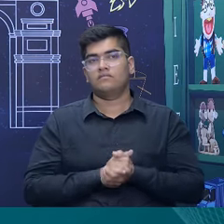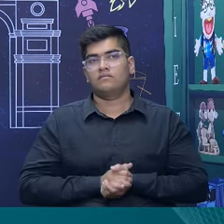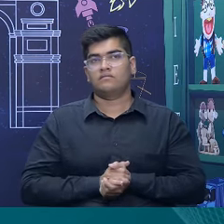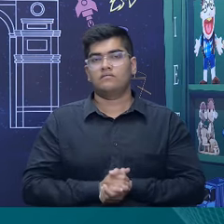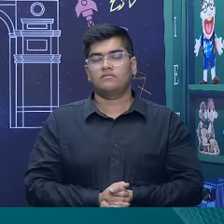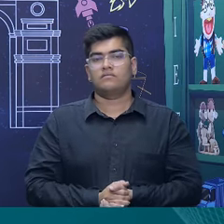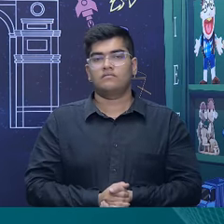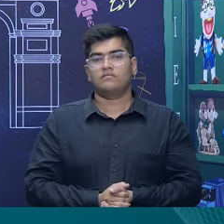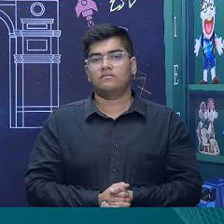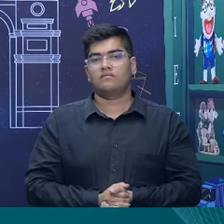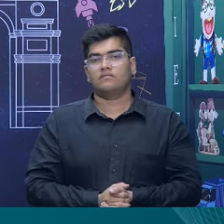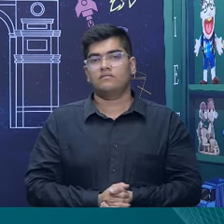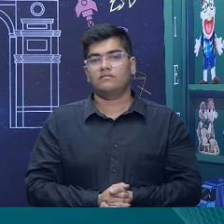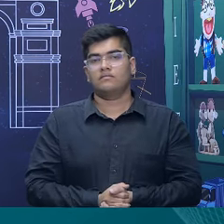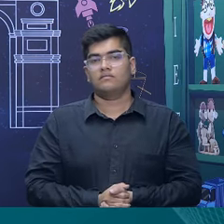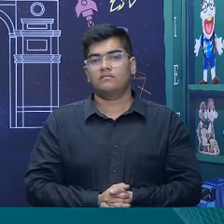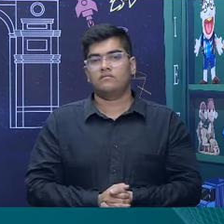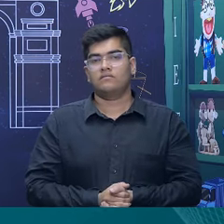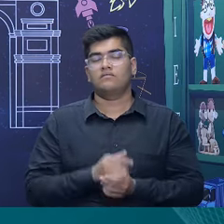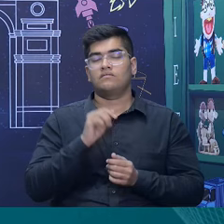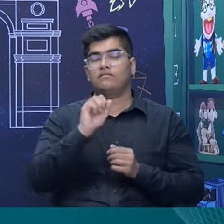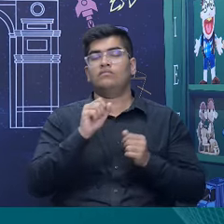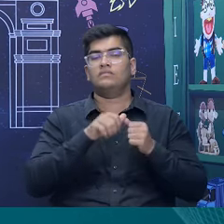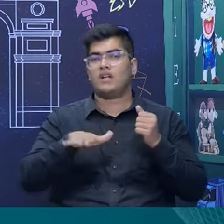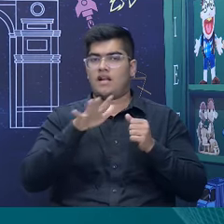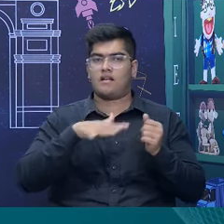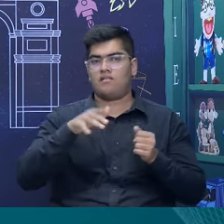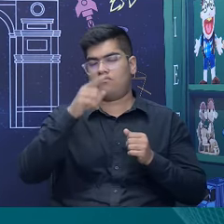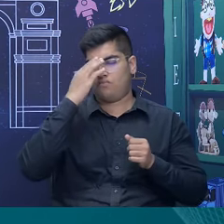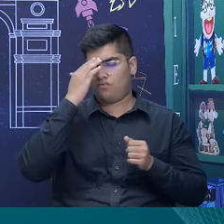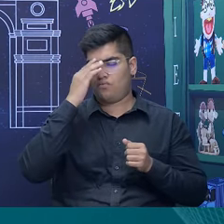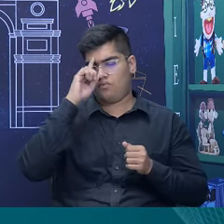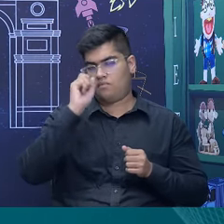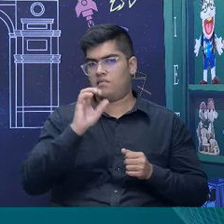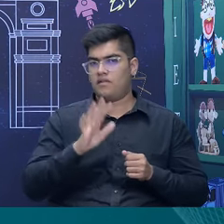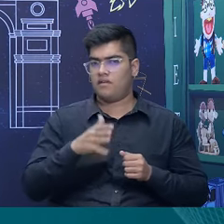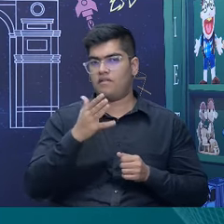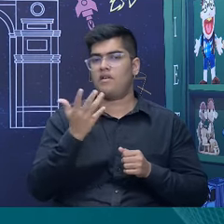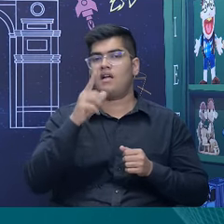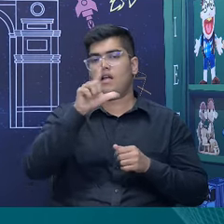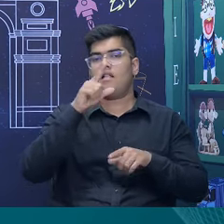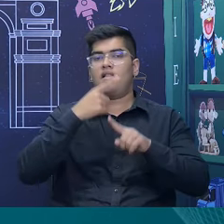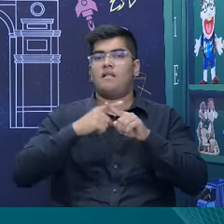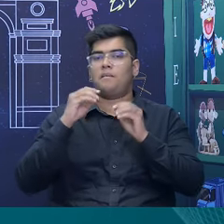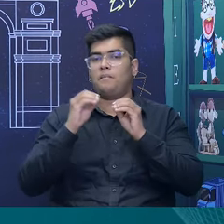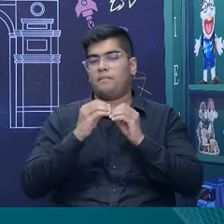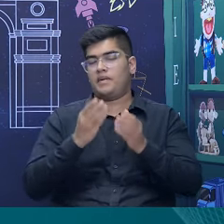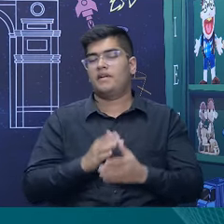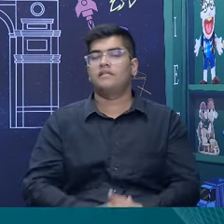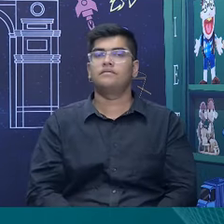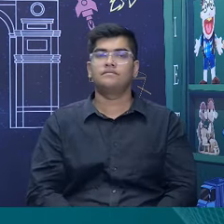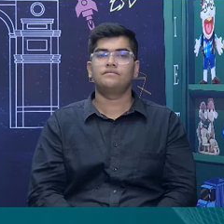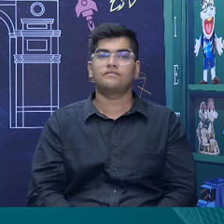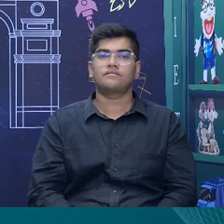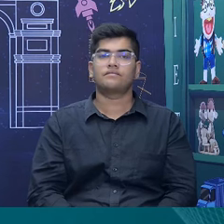अब इसका एरिया आपको याद ही है क्या होता है एरिया लेंथ इनटू ब्रेथ अब